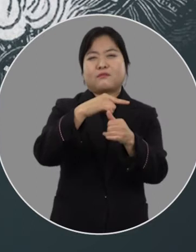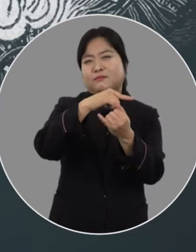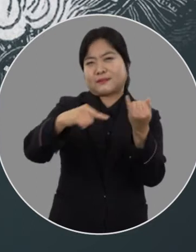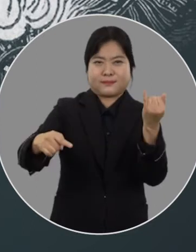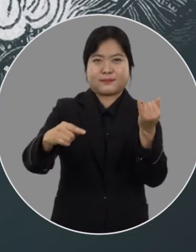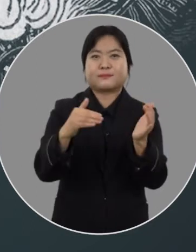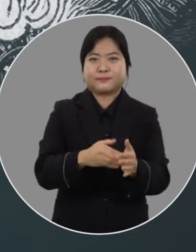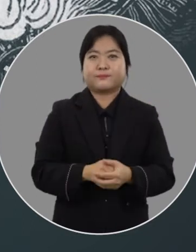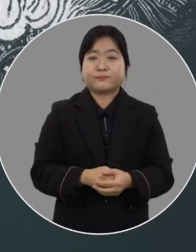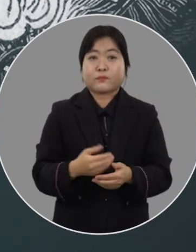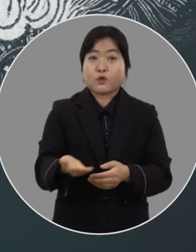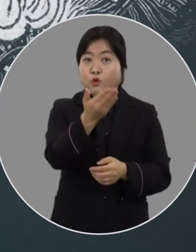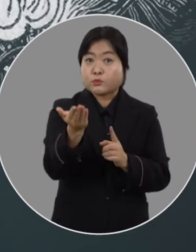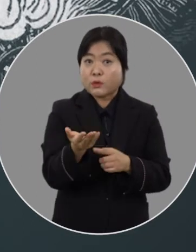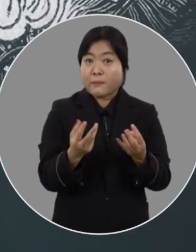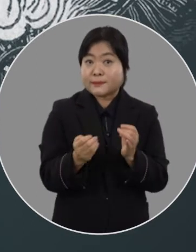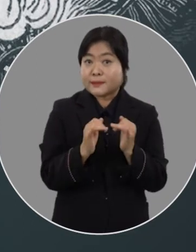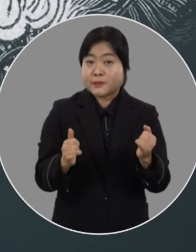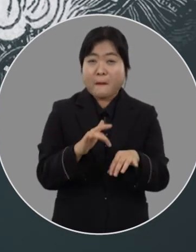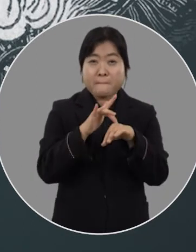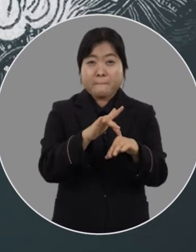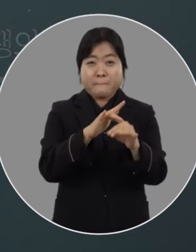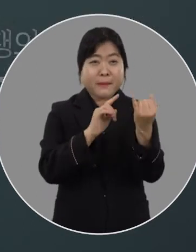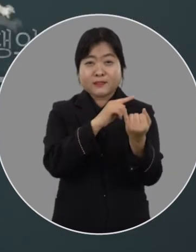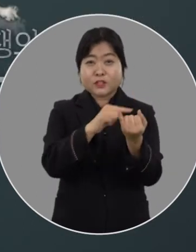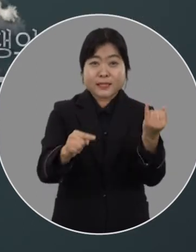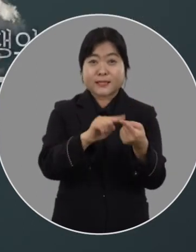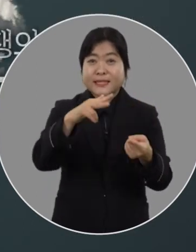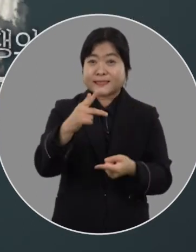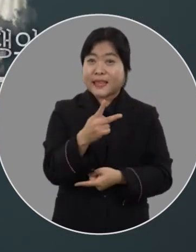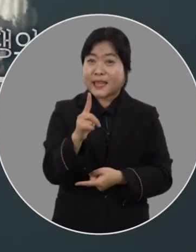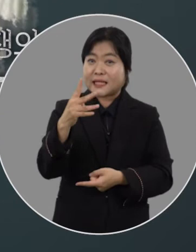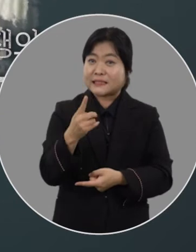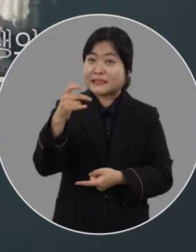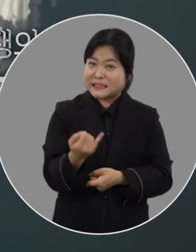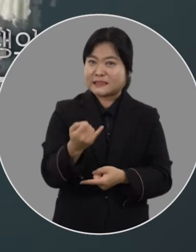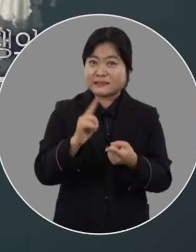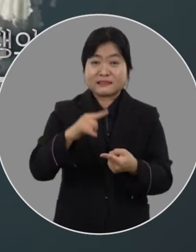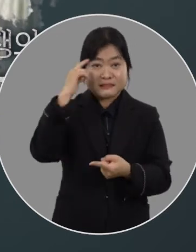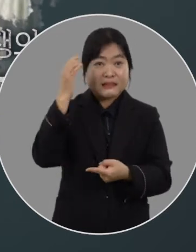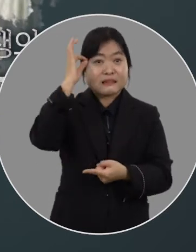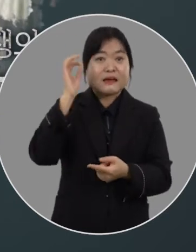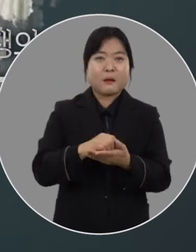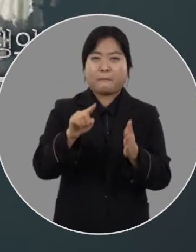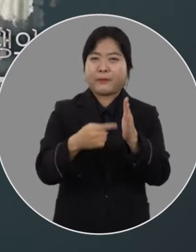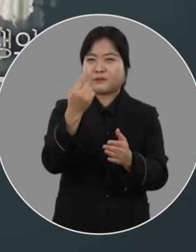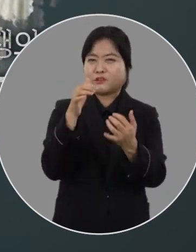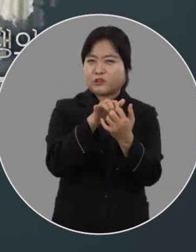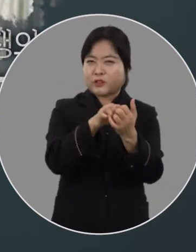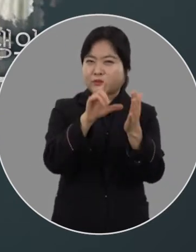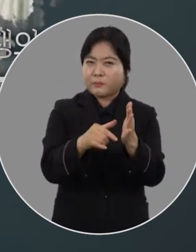것이었습니다. 여러분들은 많은 사람들이 마녀 사냥하면 잔다르크를 떠올릴 수 있습니다. 100년 전쟁에서